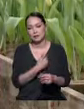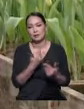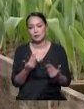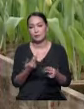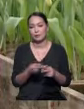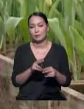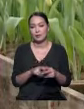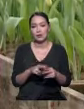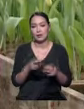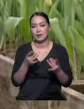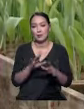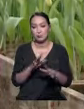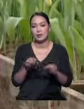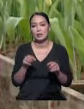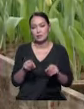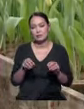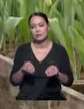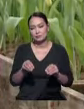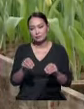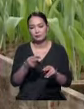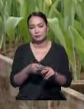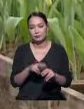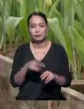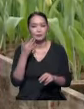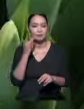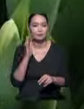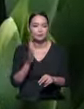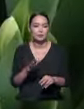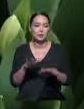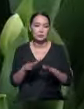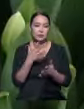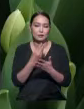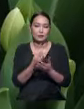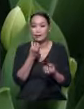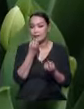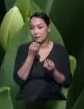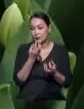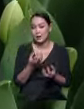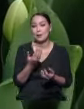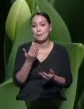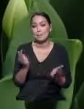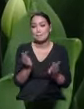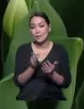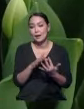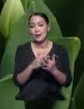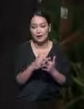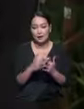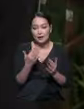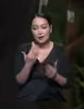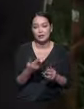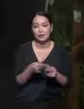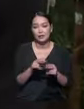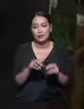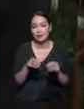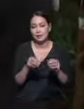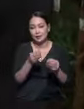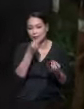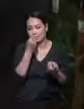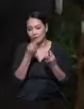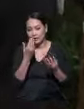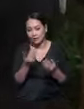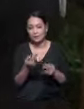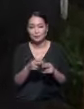этому тренду и вырастить здесь, на северных регионах, свои местные цветы. В маленькой деревне Караоба, выращивая цветы в теплице на